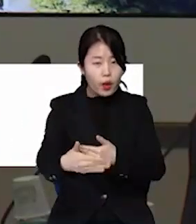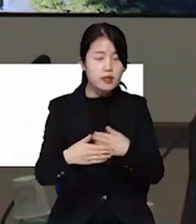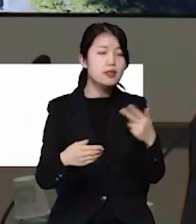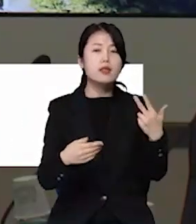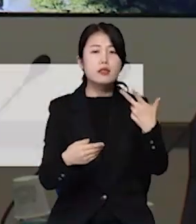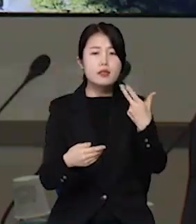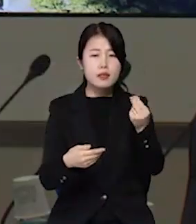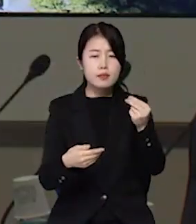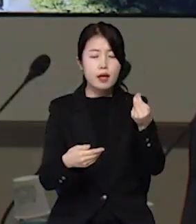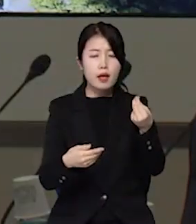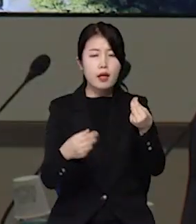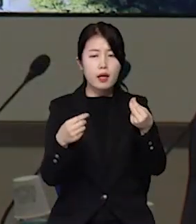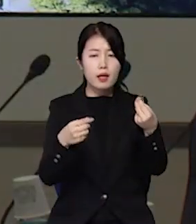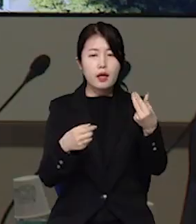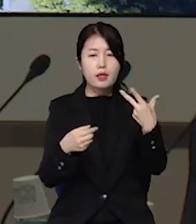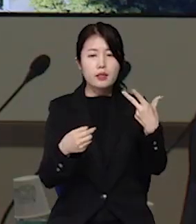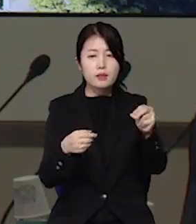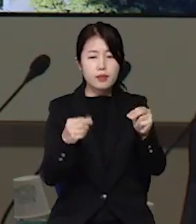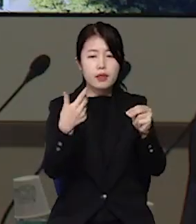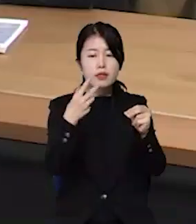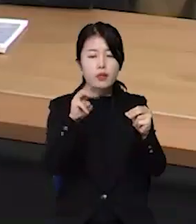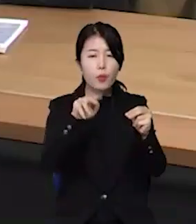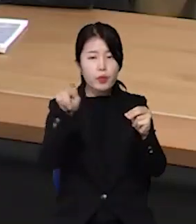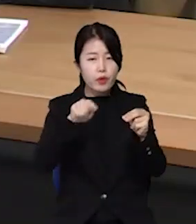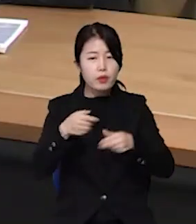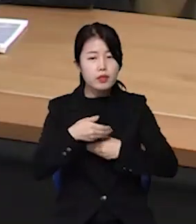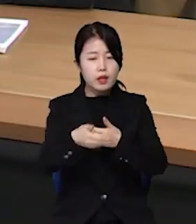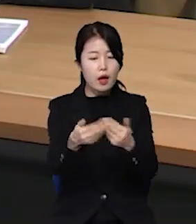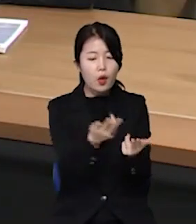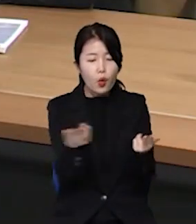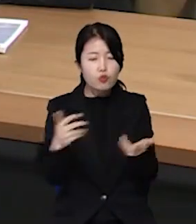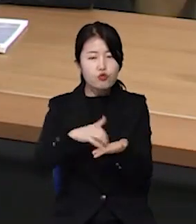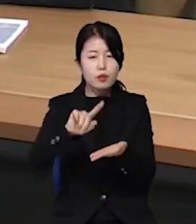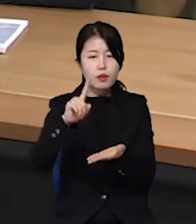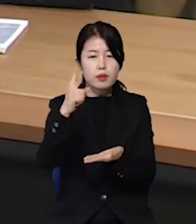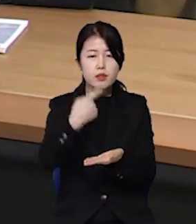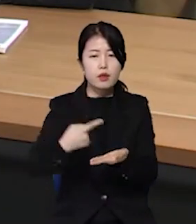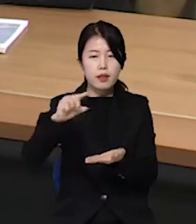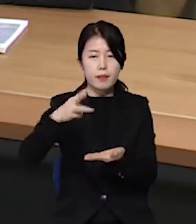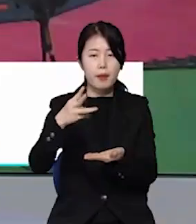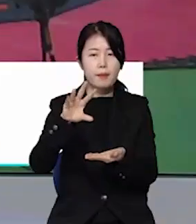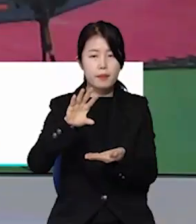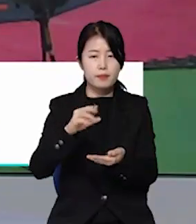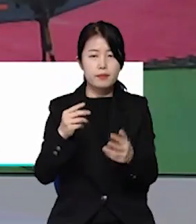제곱미터의 1,300병상 규모의 병원을 신축하는 사업입니다.